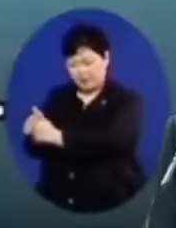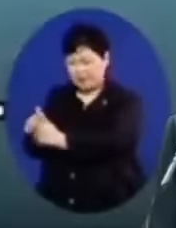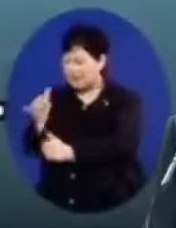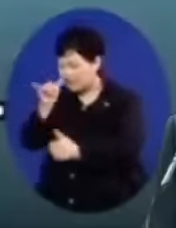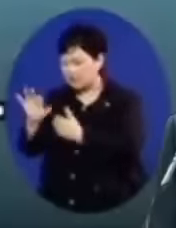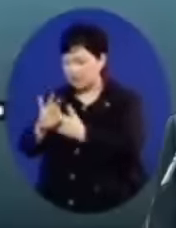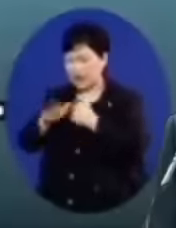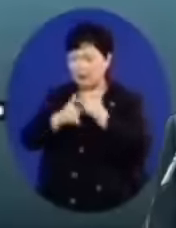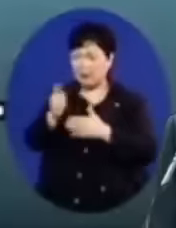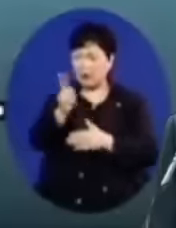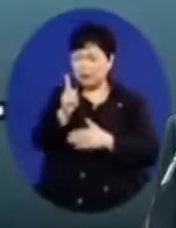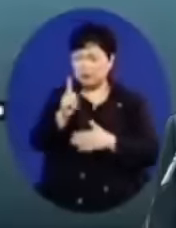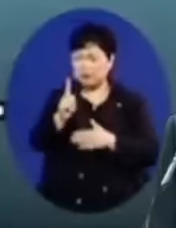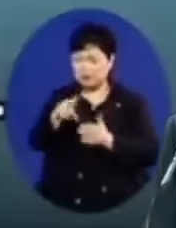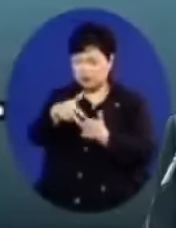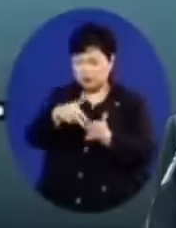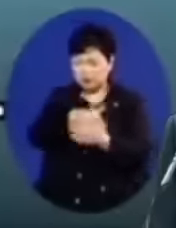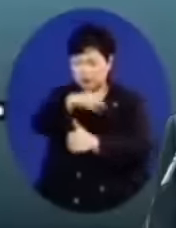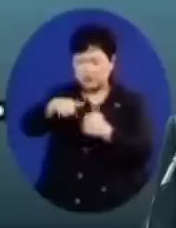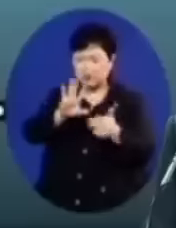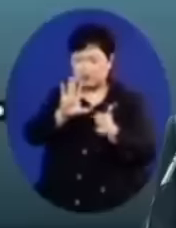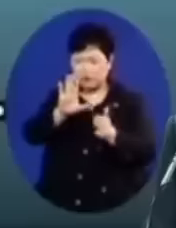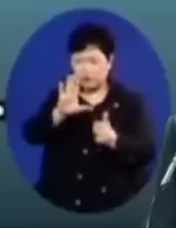하나님은 어떤 경우에도 너를 도와주실 것이다.